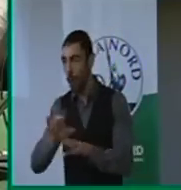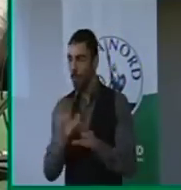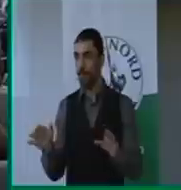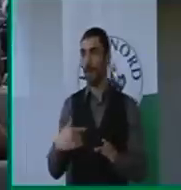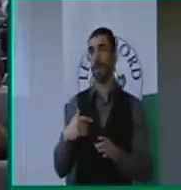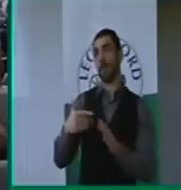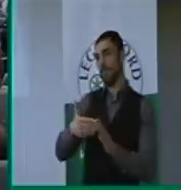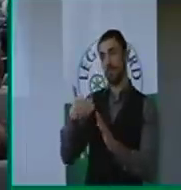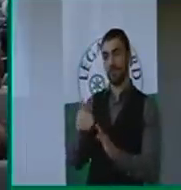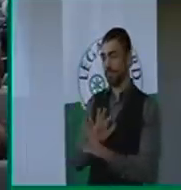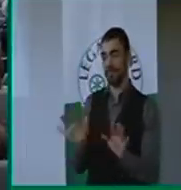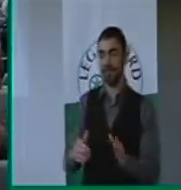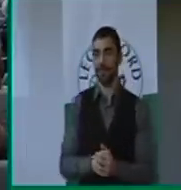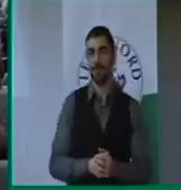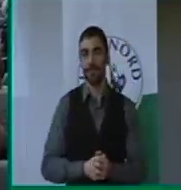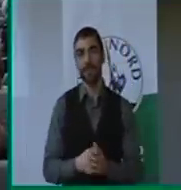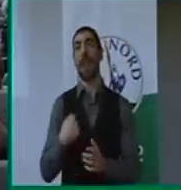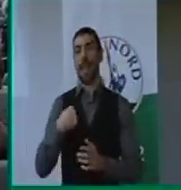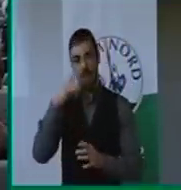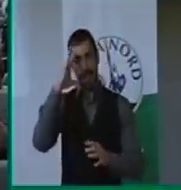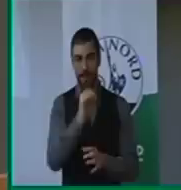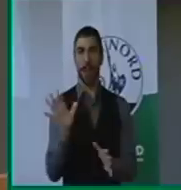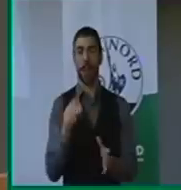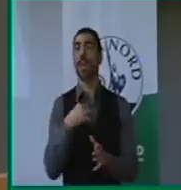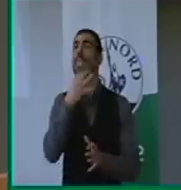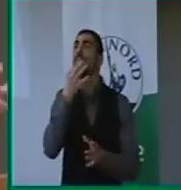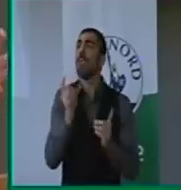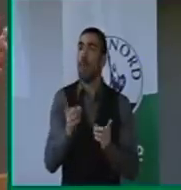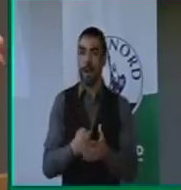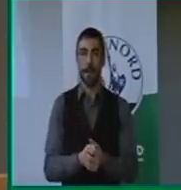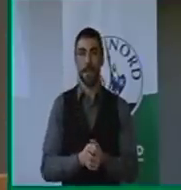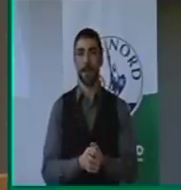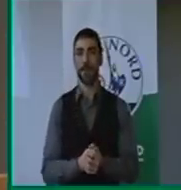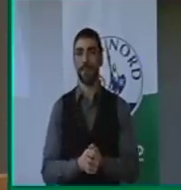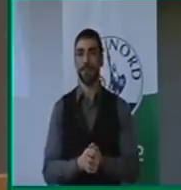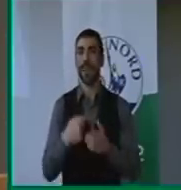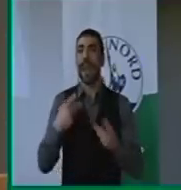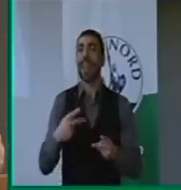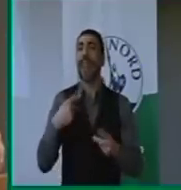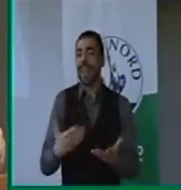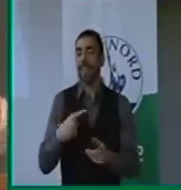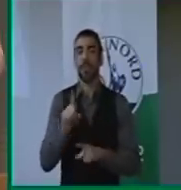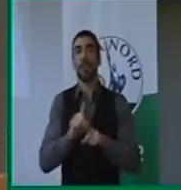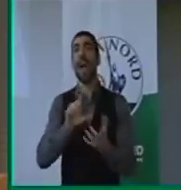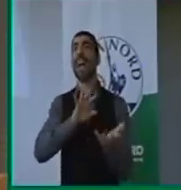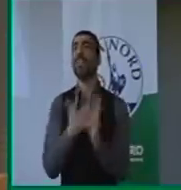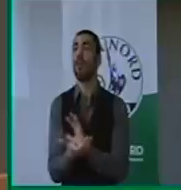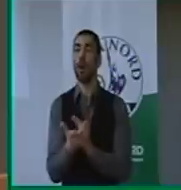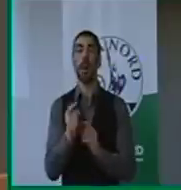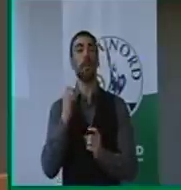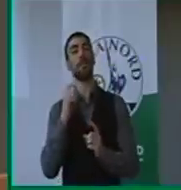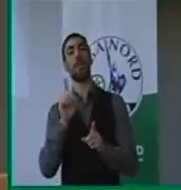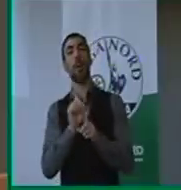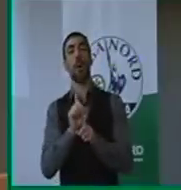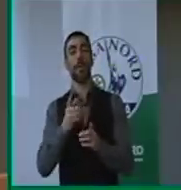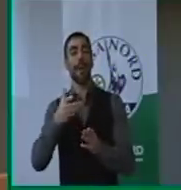direttiva nitrati l'abbiamo capita In sostanza cosa sta succedendo si sta facendo una riforma a favore